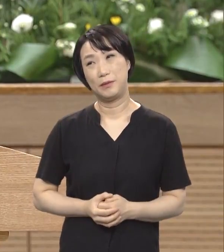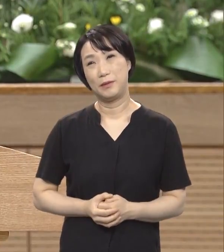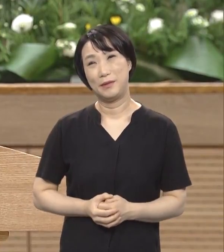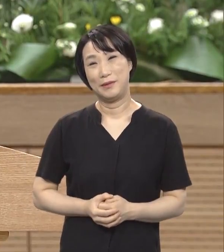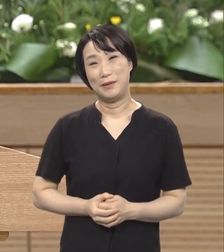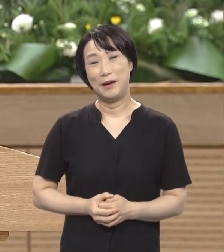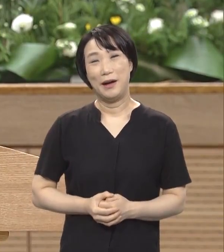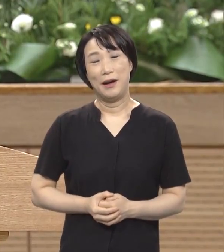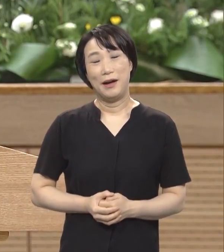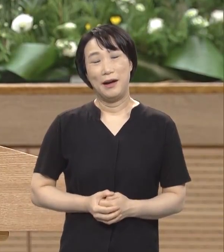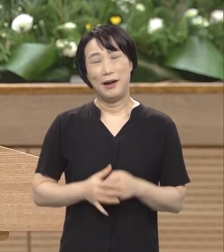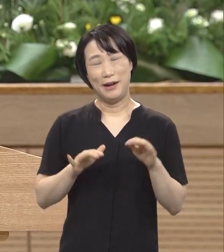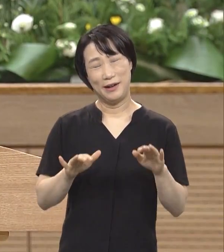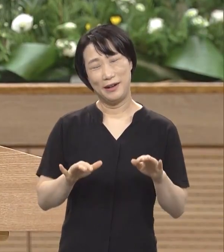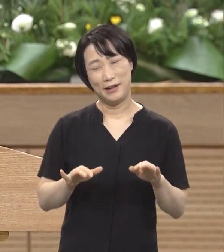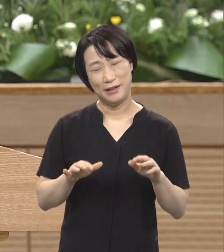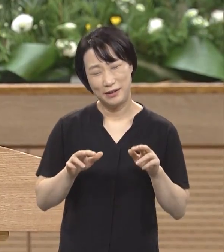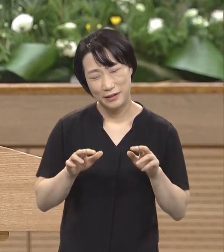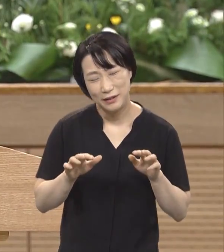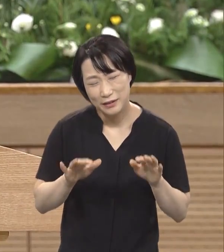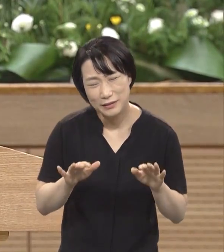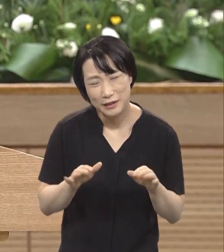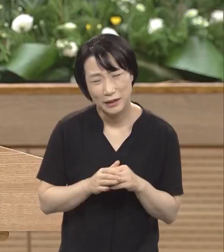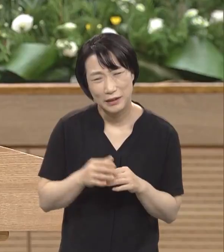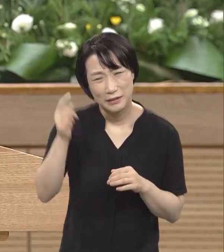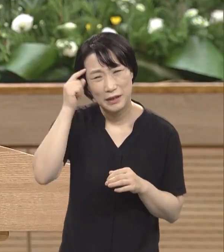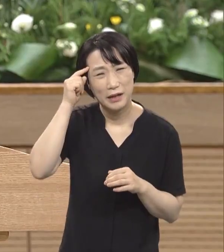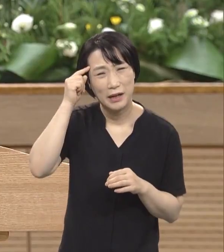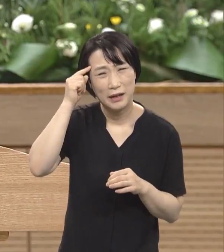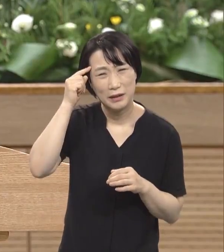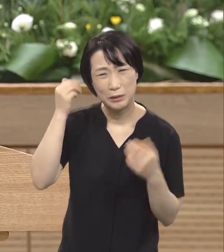이제서 철이 조금 들어가는 것 같아요.